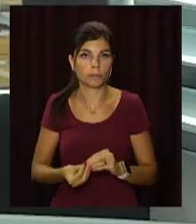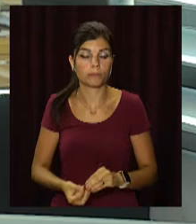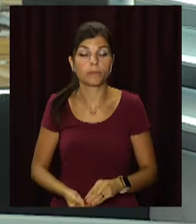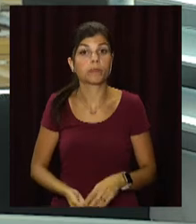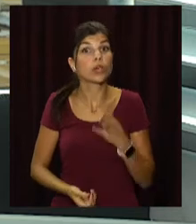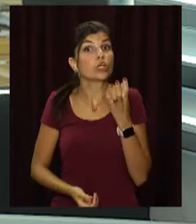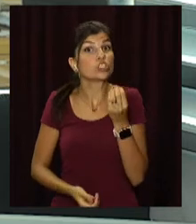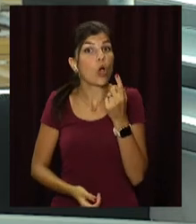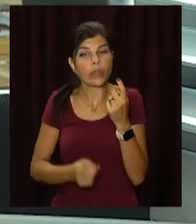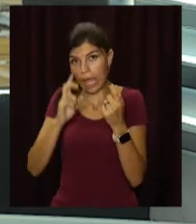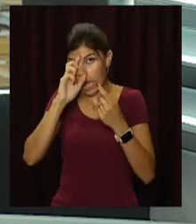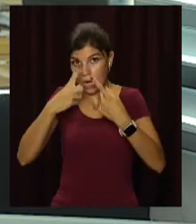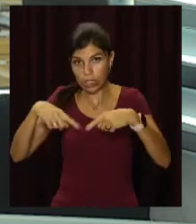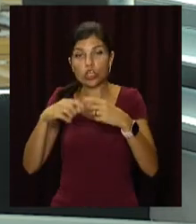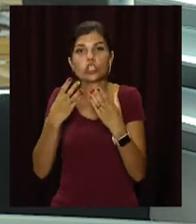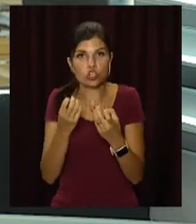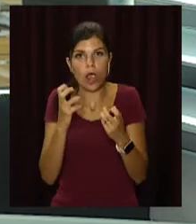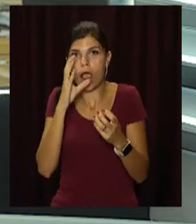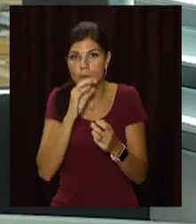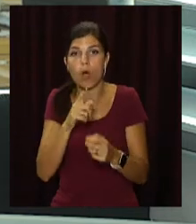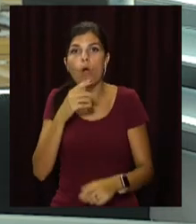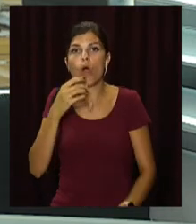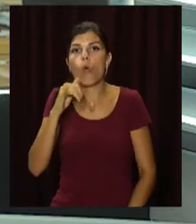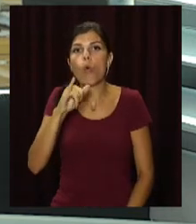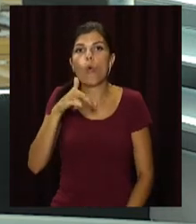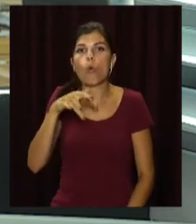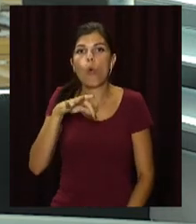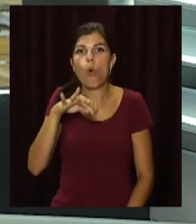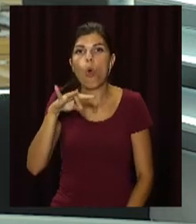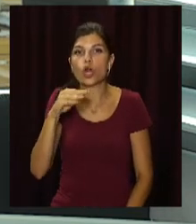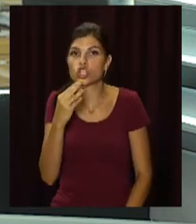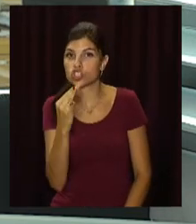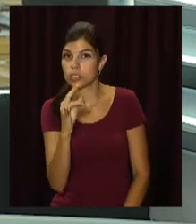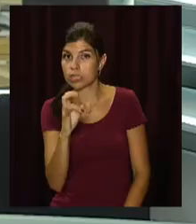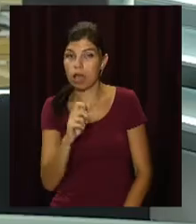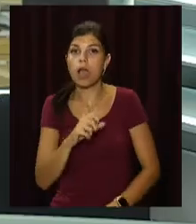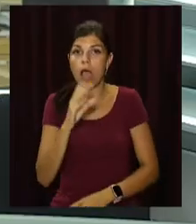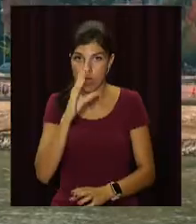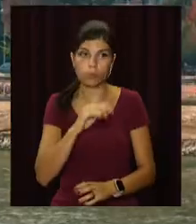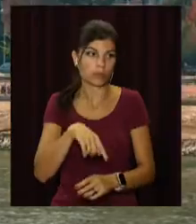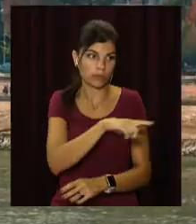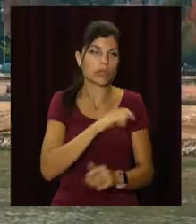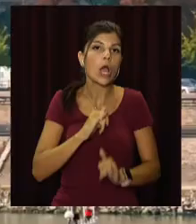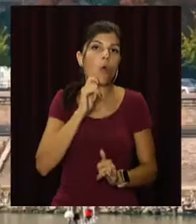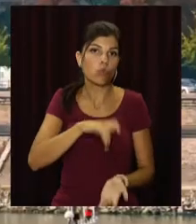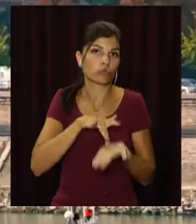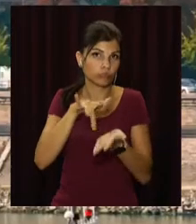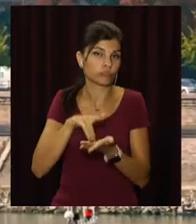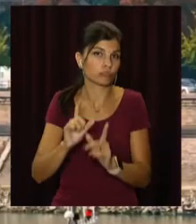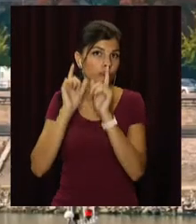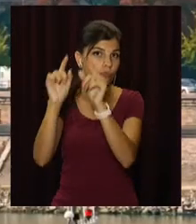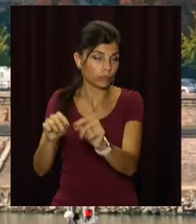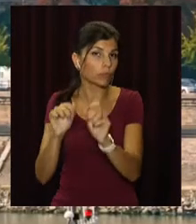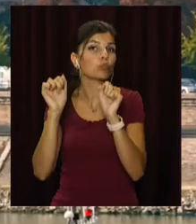Ще одна країна стала доступнішою. Угорщина зняла ковід-обмеження на кордоні для українців. Громадяни України